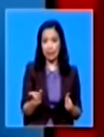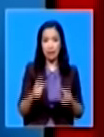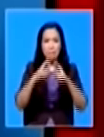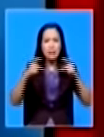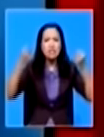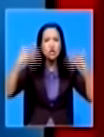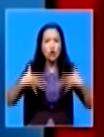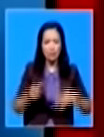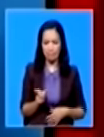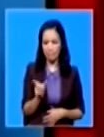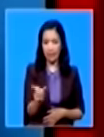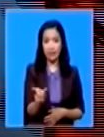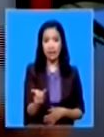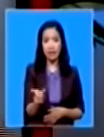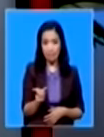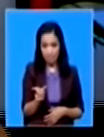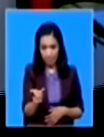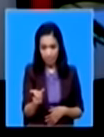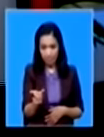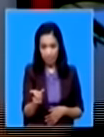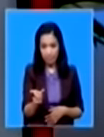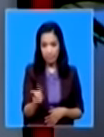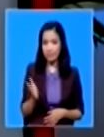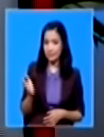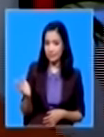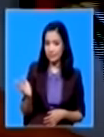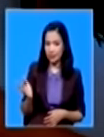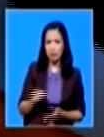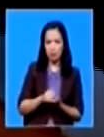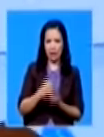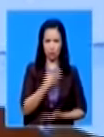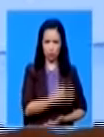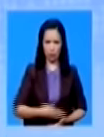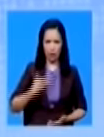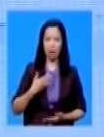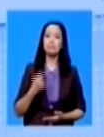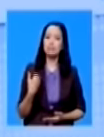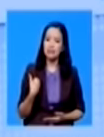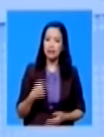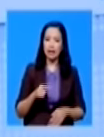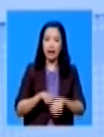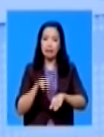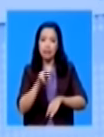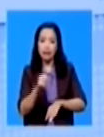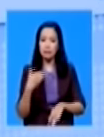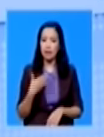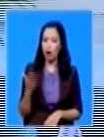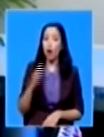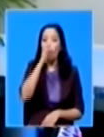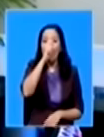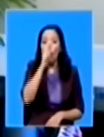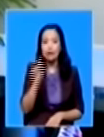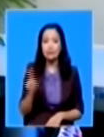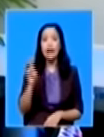าชนใช่ไหมใบเดียวอะเสียบเข้าไปก็จะมีการให้การบริการสุขภาพบ้างการตรวจสอบการนัดเนิดมีได้หมดลองใช้ดูแล้ว